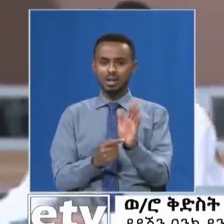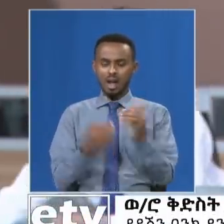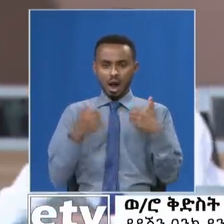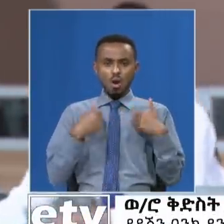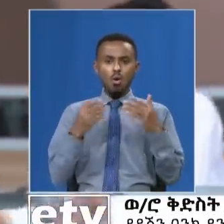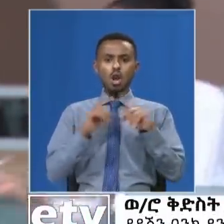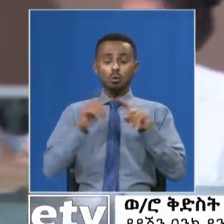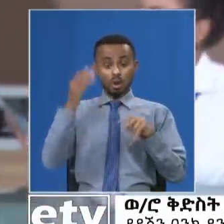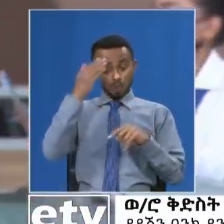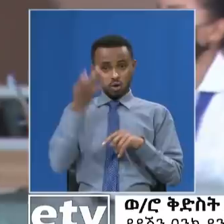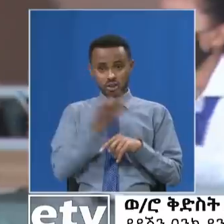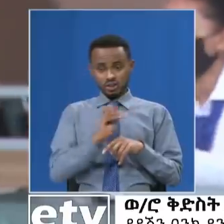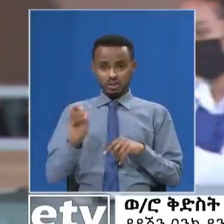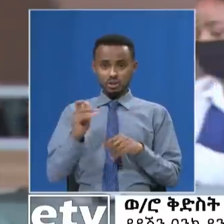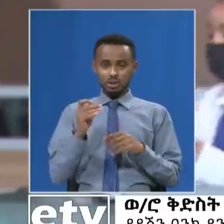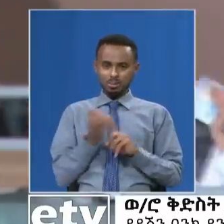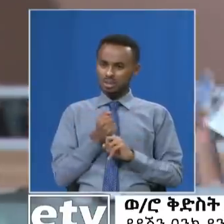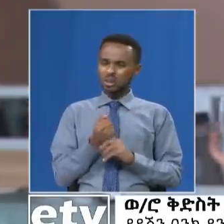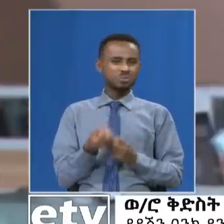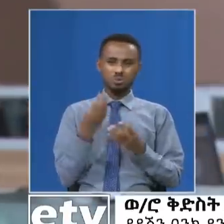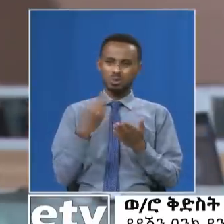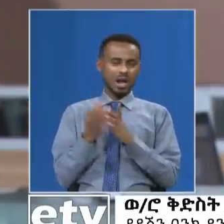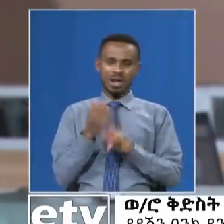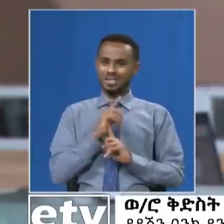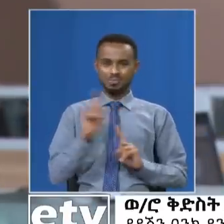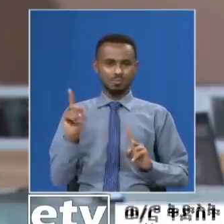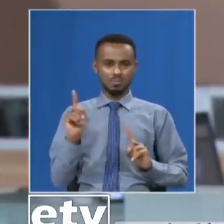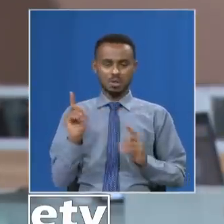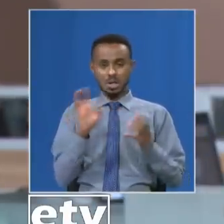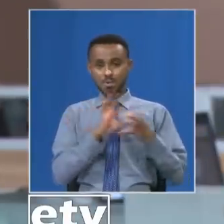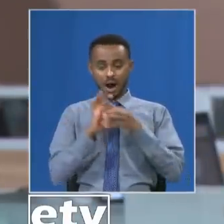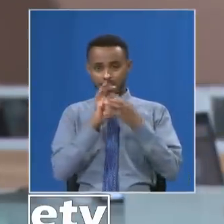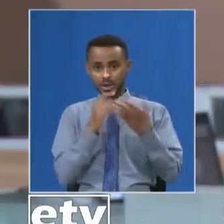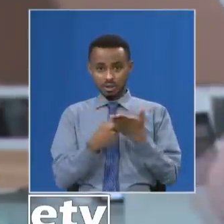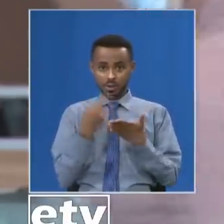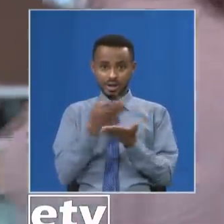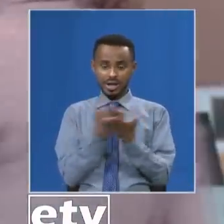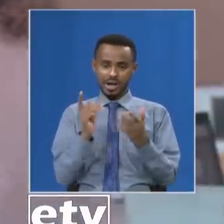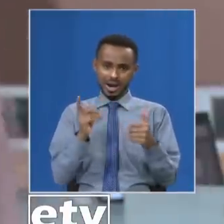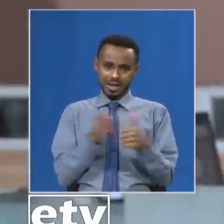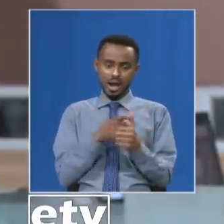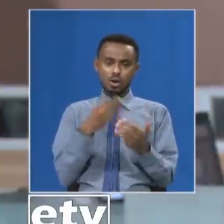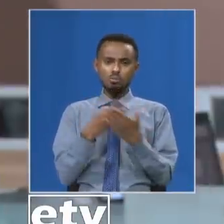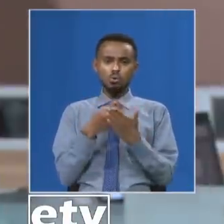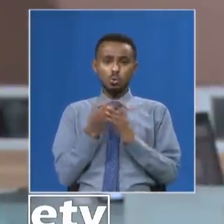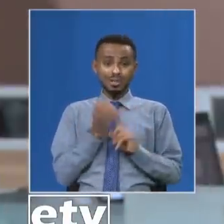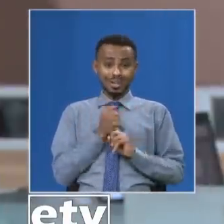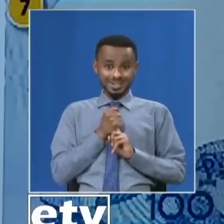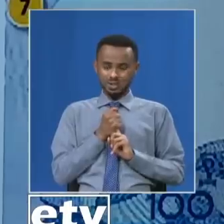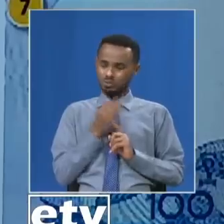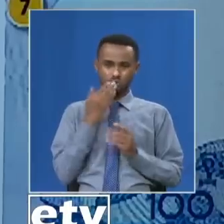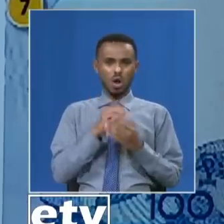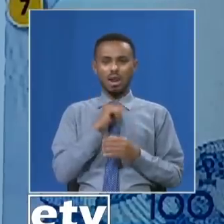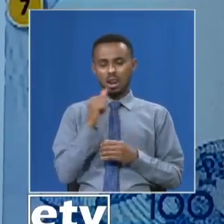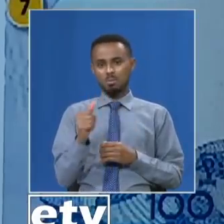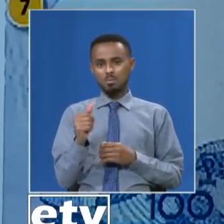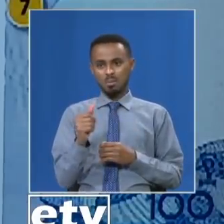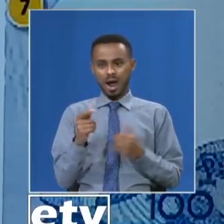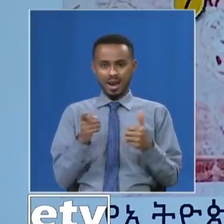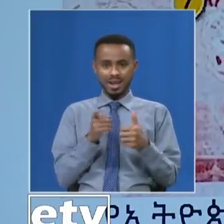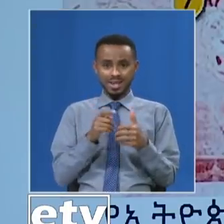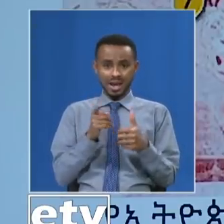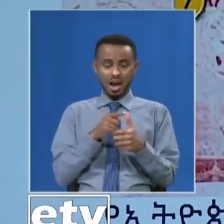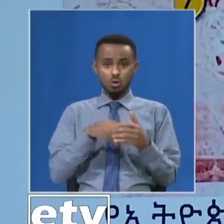ያለው ልዩነት ለማወቅ እንጂ በእጄ ብዙ ብር አልይዝም። ማህበረሰቡም ይሄንን ነገር አንደኛ ብሩ በእጃችን ስንይዝ ጥሩ አይደለም፣